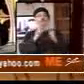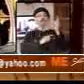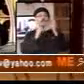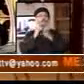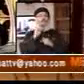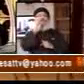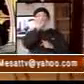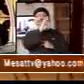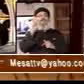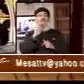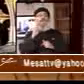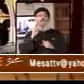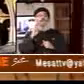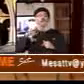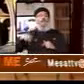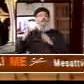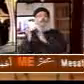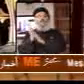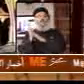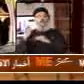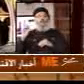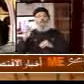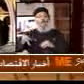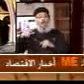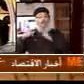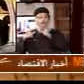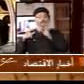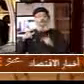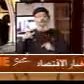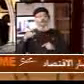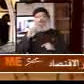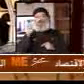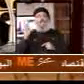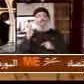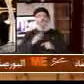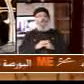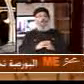سأل اللص اليمين وهو لص